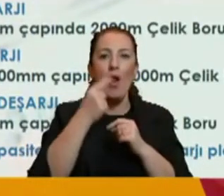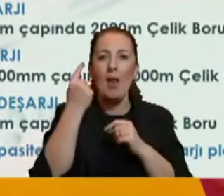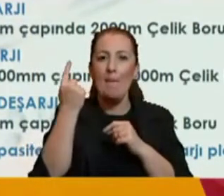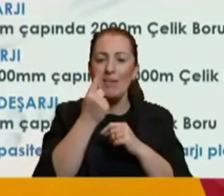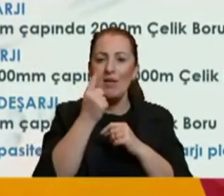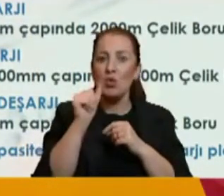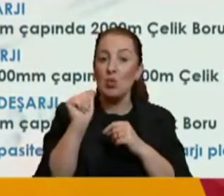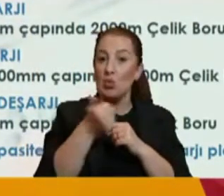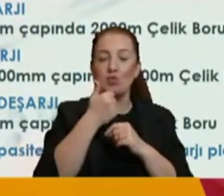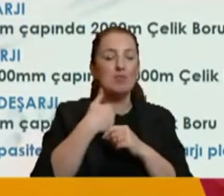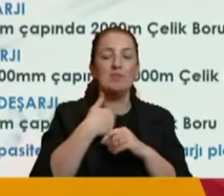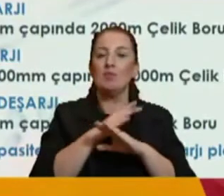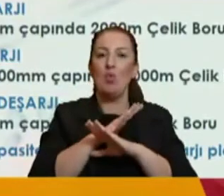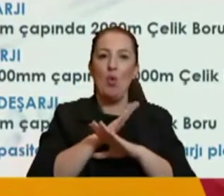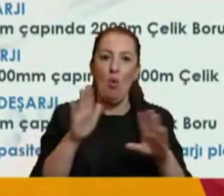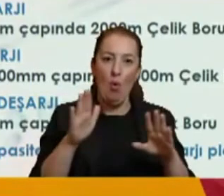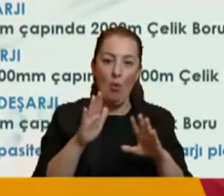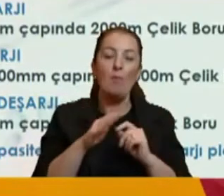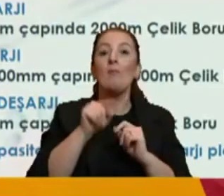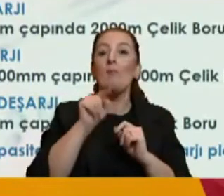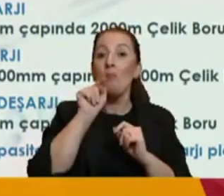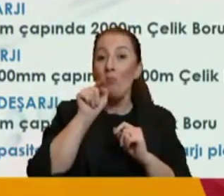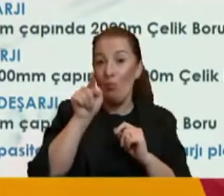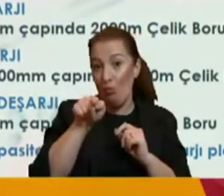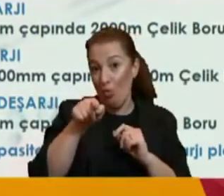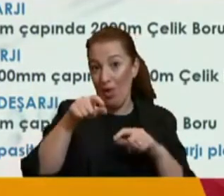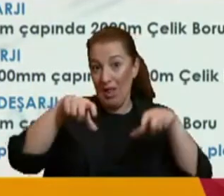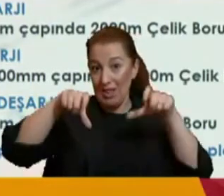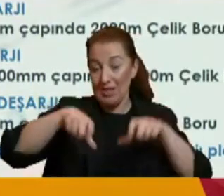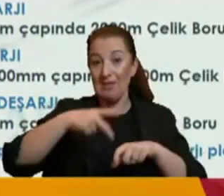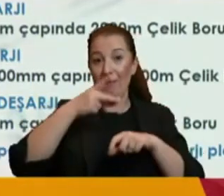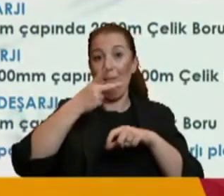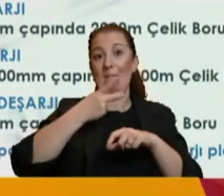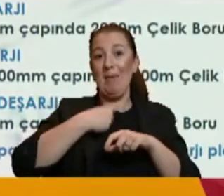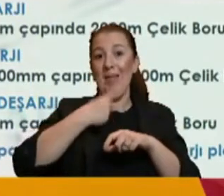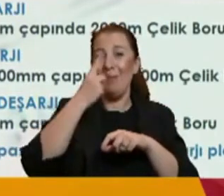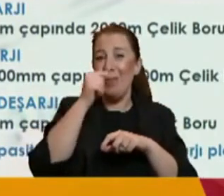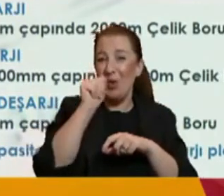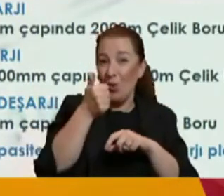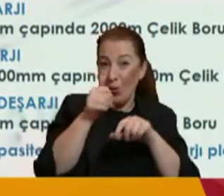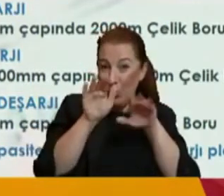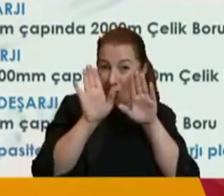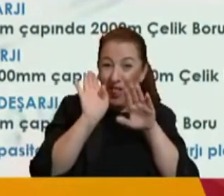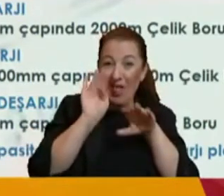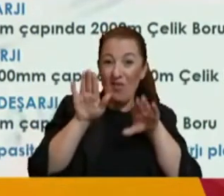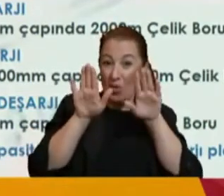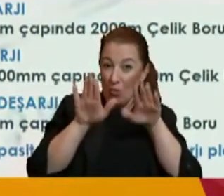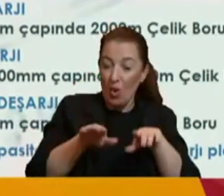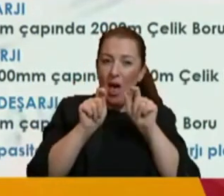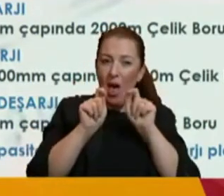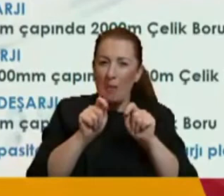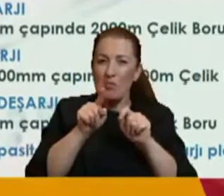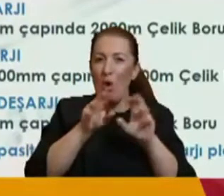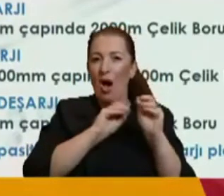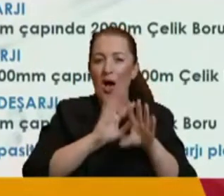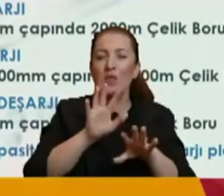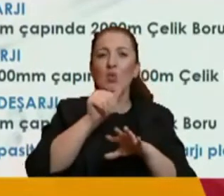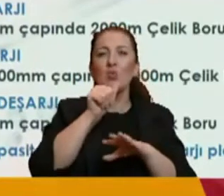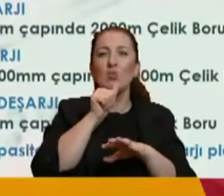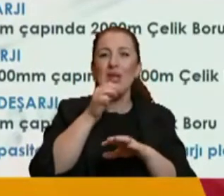lüksümüz yok yani bu tenisi Ben bir gün durdursam ve o atıksuyu